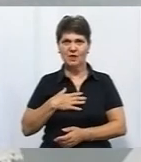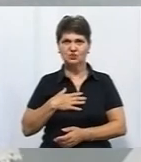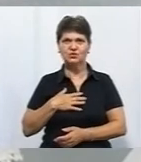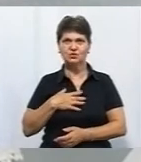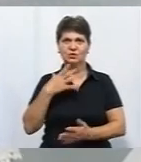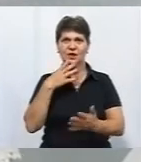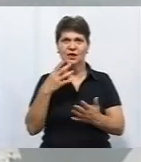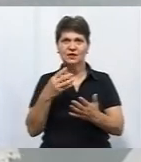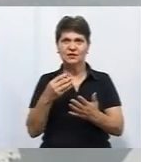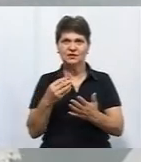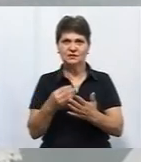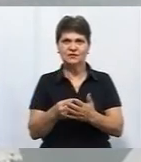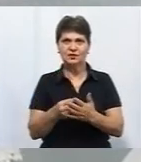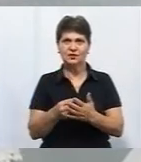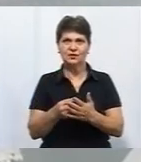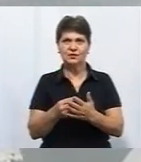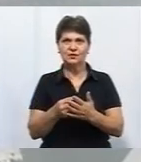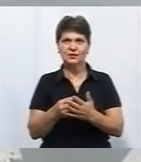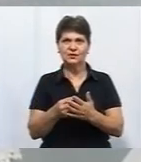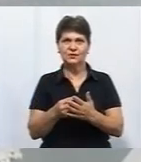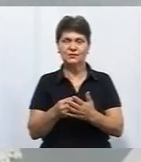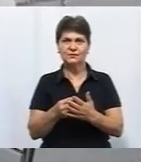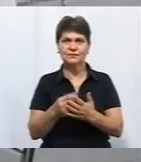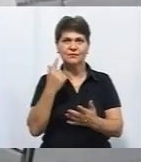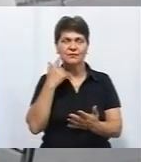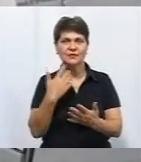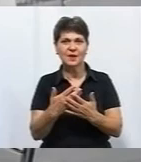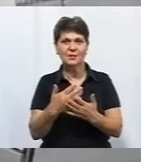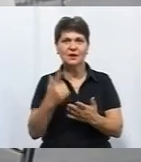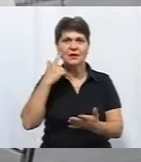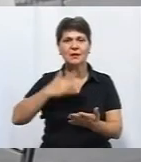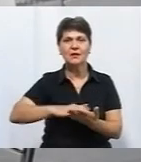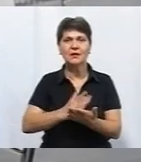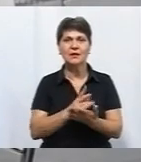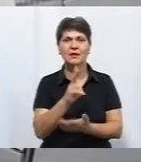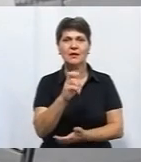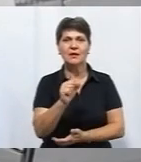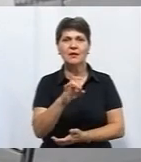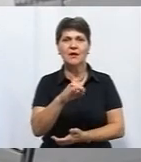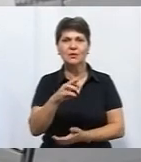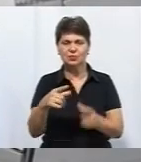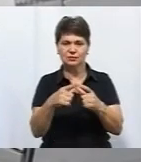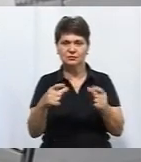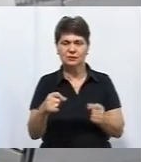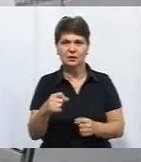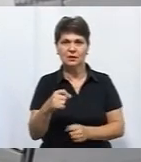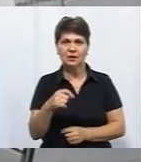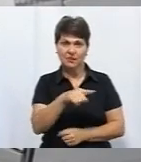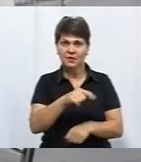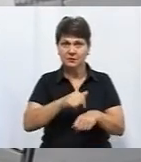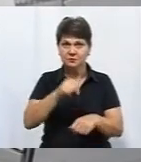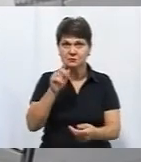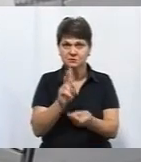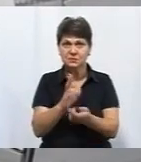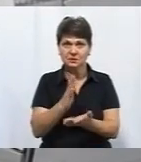свою карту, наприклад, або там карту когось. Так, багато так. Тобто ви зіштовхували таким.